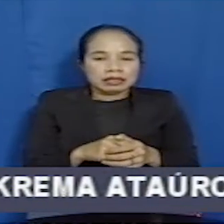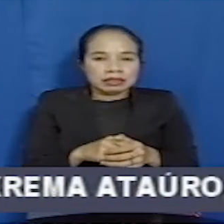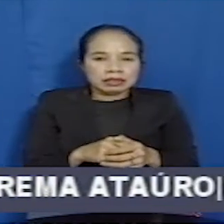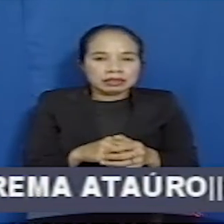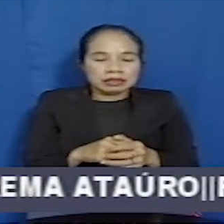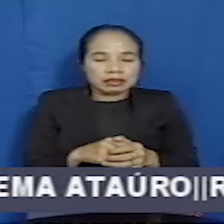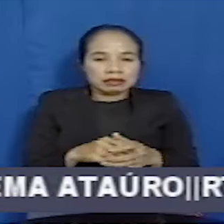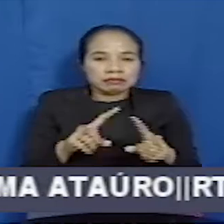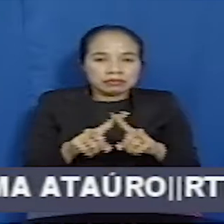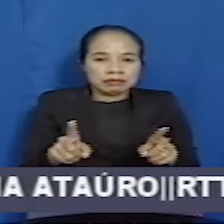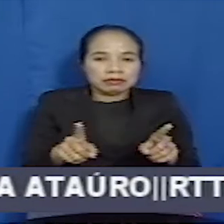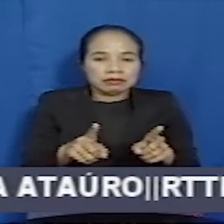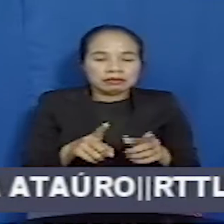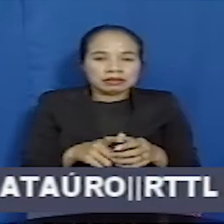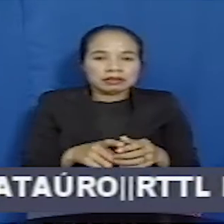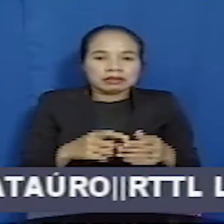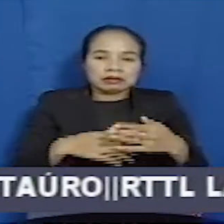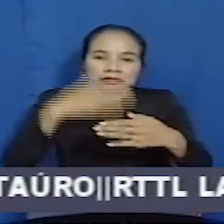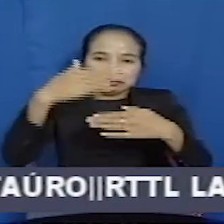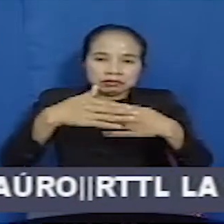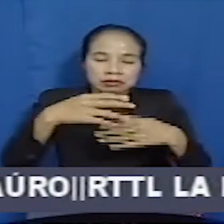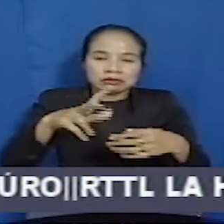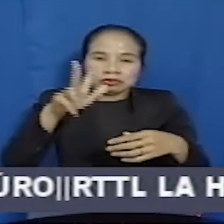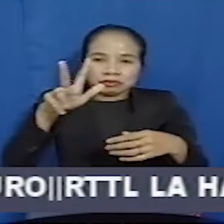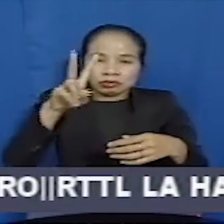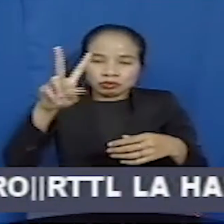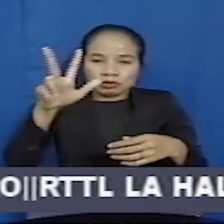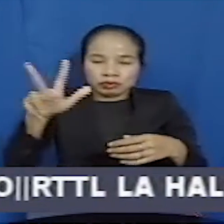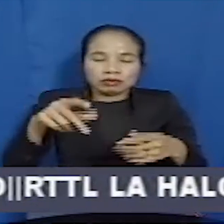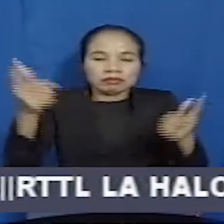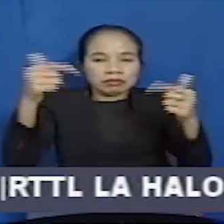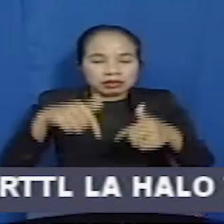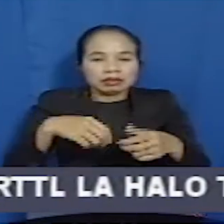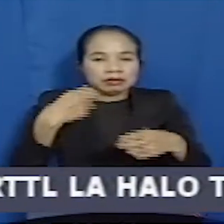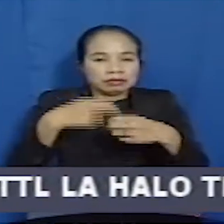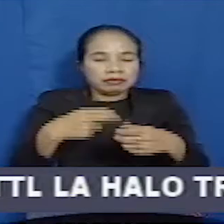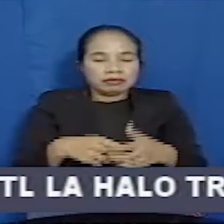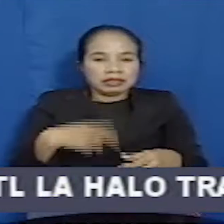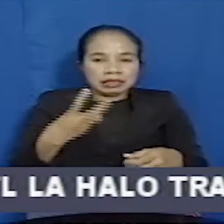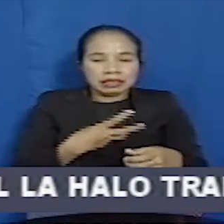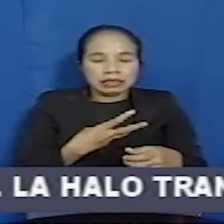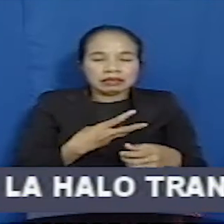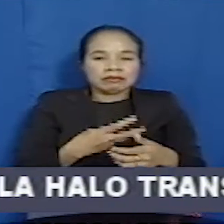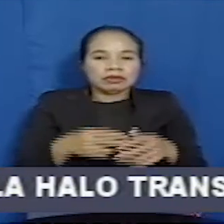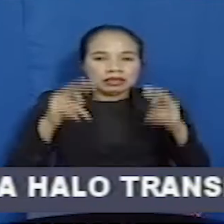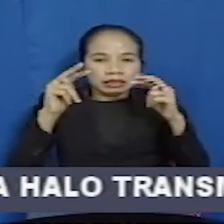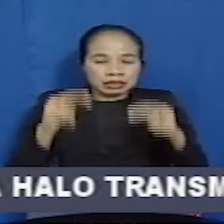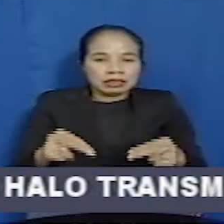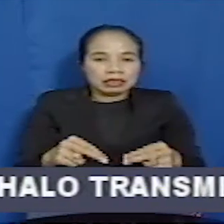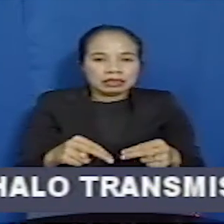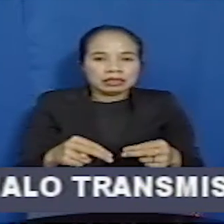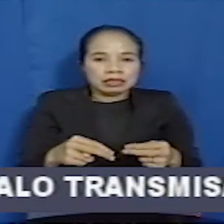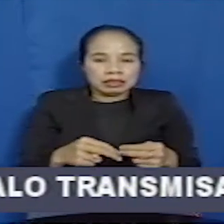kontrol latihan mes de repente ba gelombang kedua ketiga main ne sira kalang kabut mas. Entau itemos ba saja.